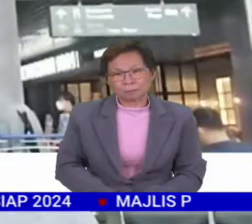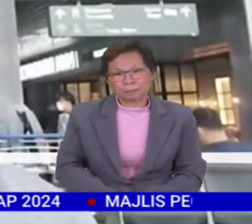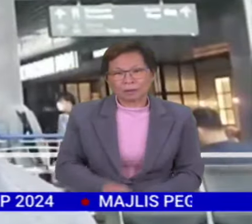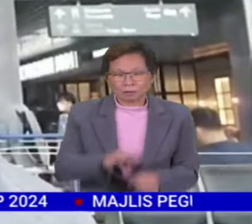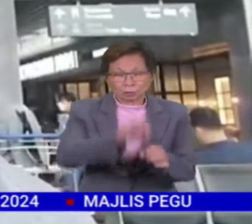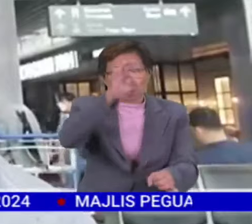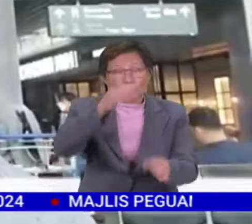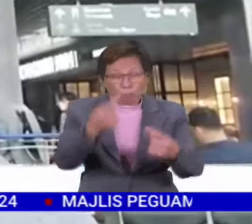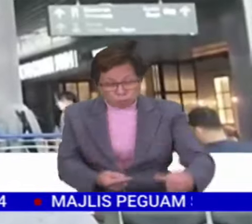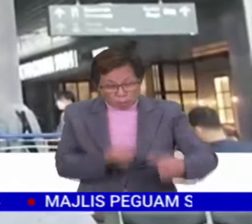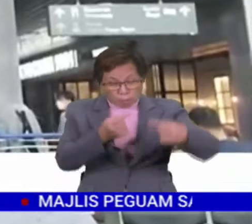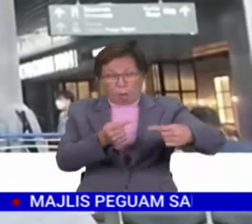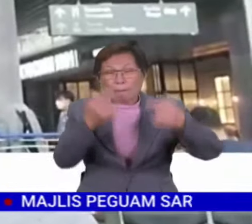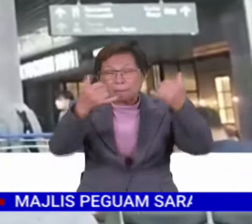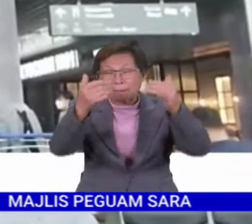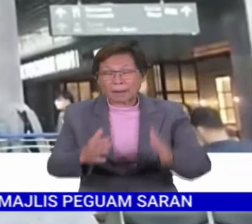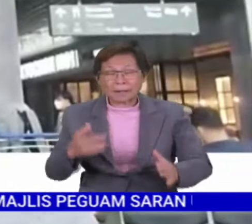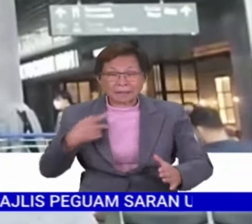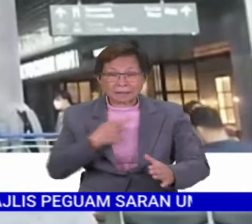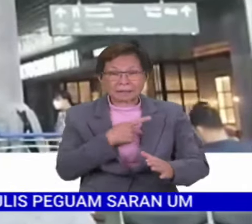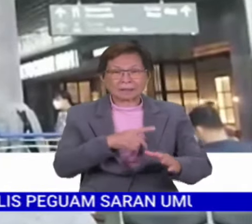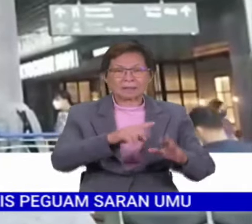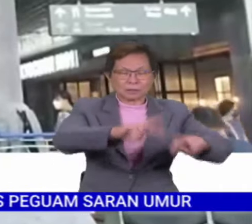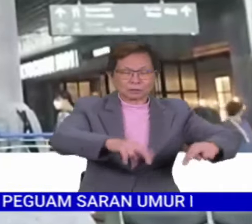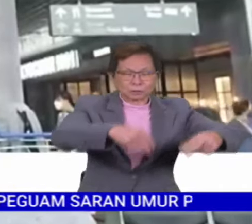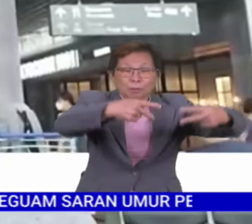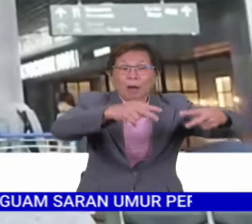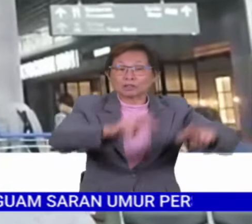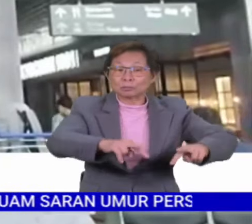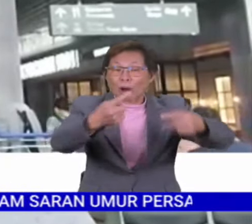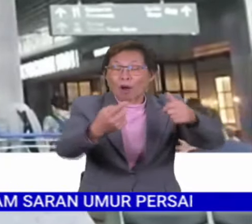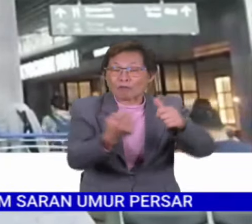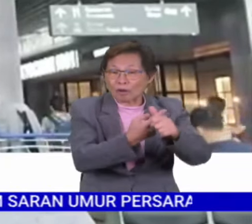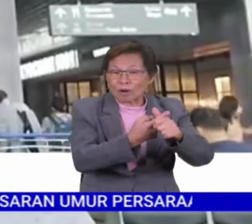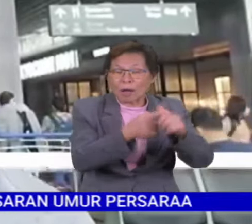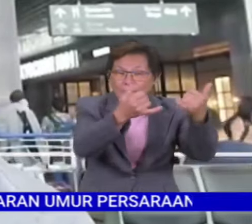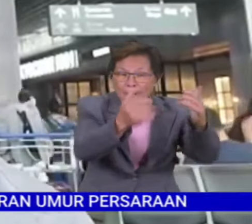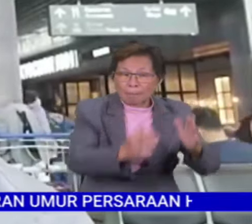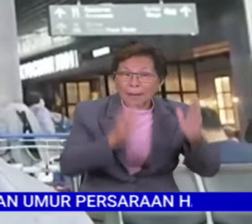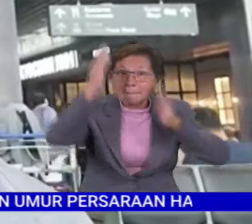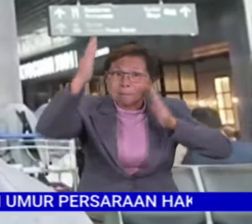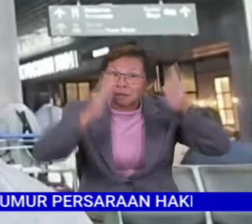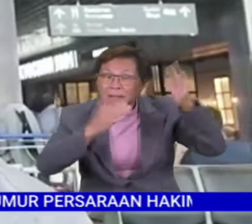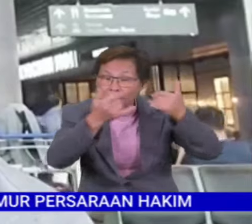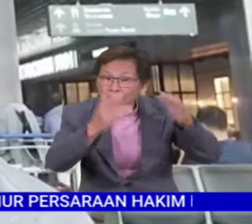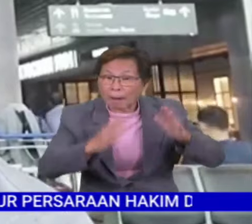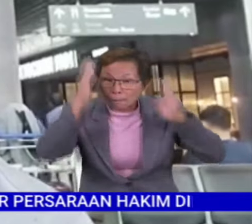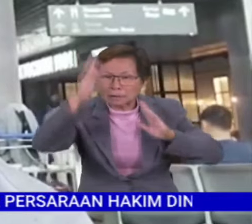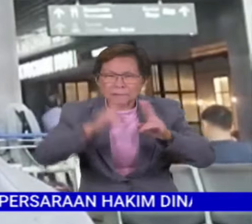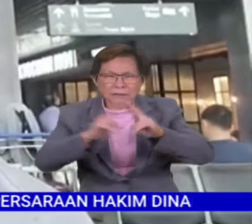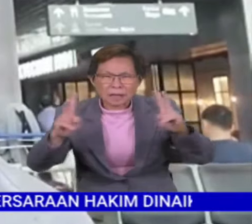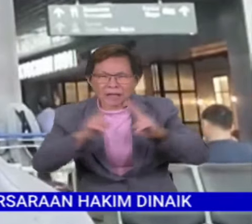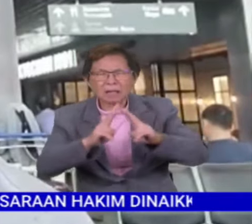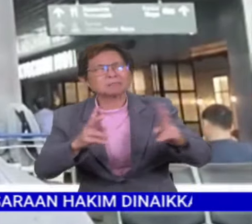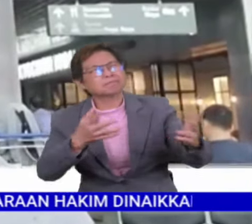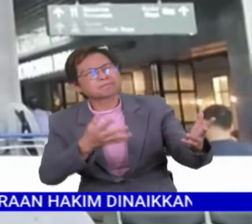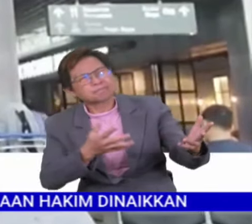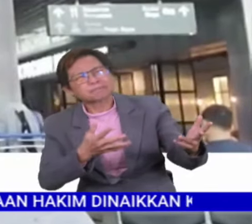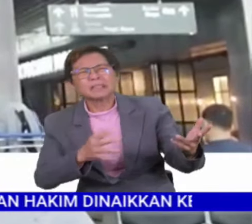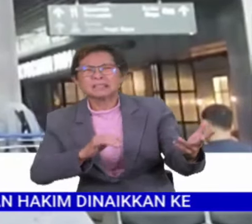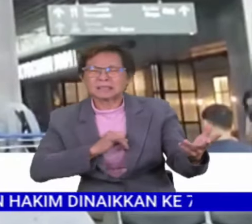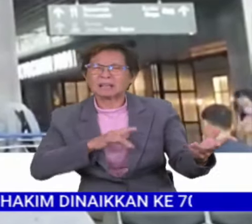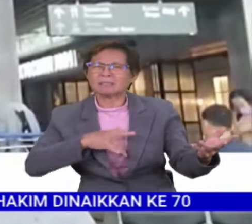Semangat juang pemain-pemain kita dalam perlawanan separuh akhir pertama, pemain-pemain Harimau Melaya sangat orang kata ataupun